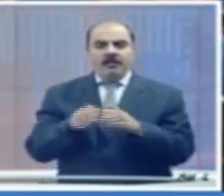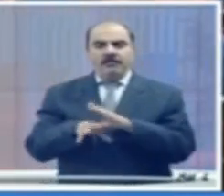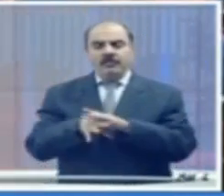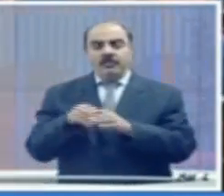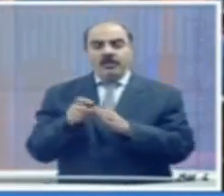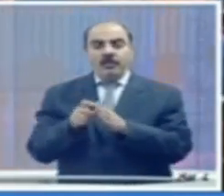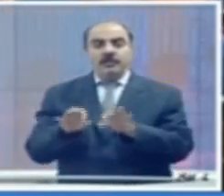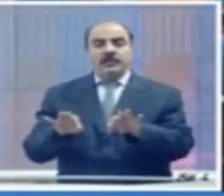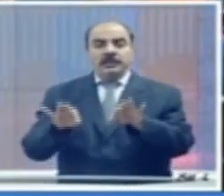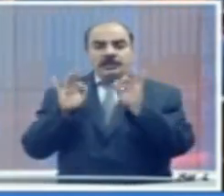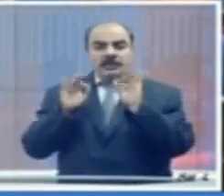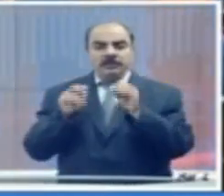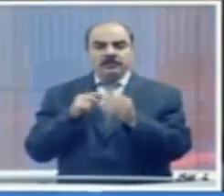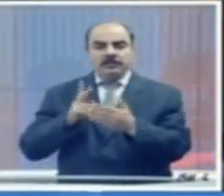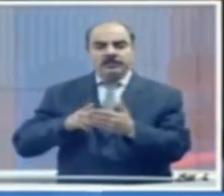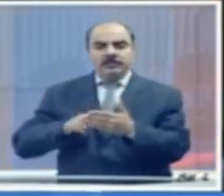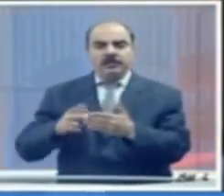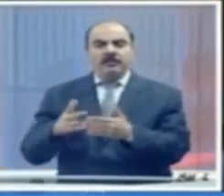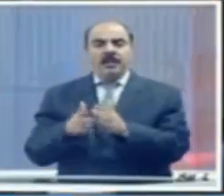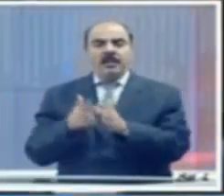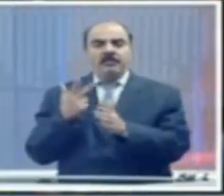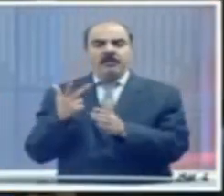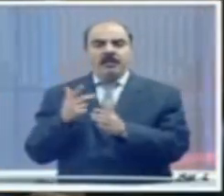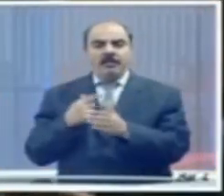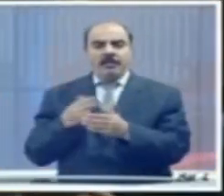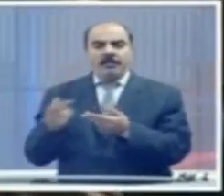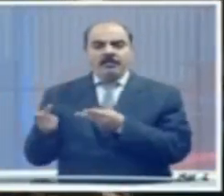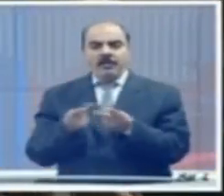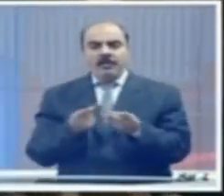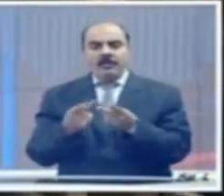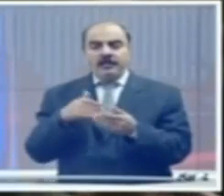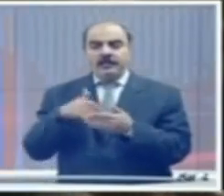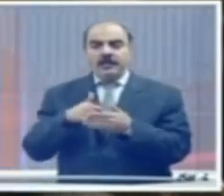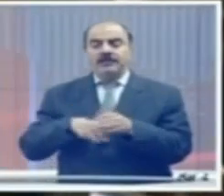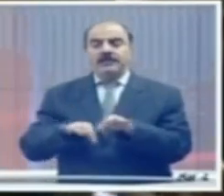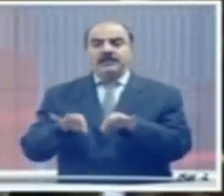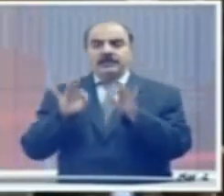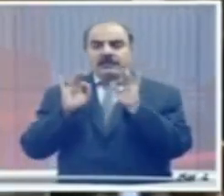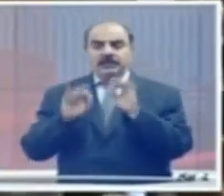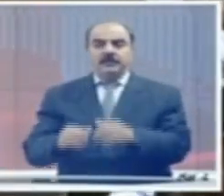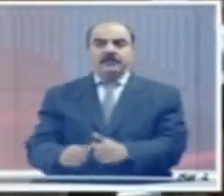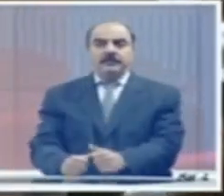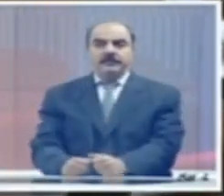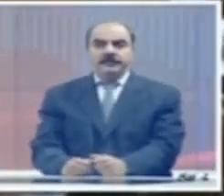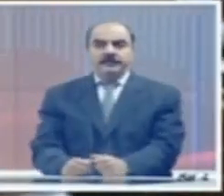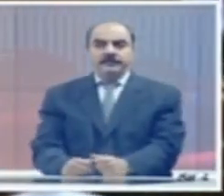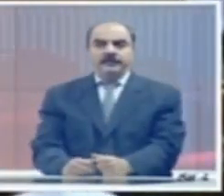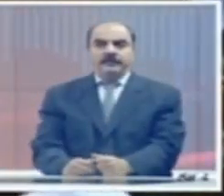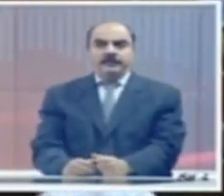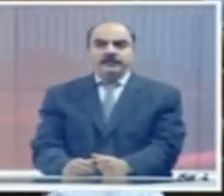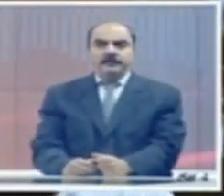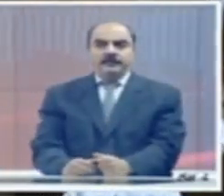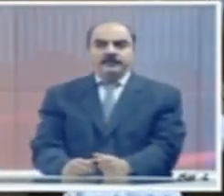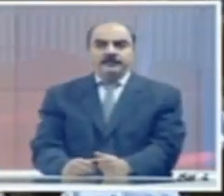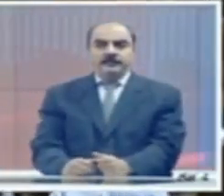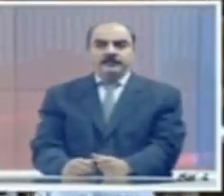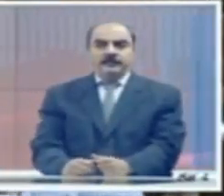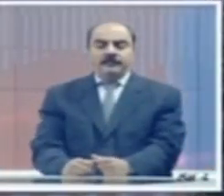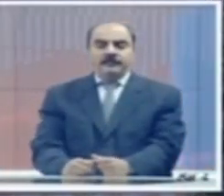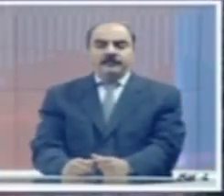مشروع القانون المصادقة عليه 3 مرات قبل الدعوة إلى انتخابات جديدة.